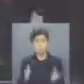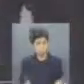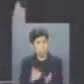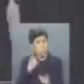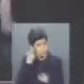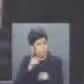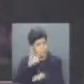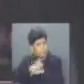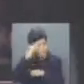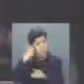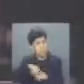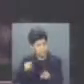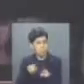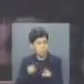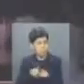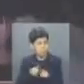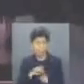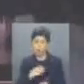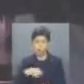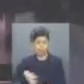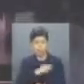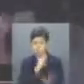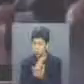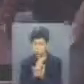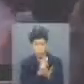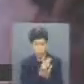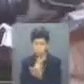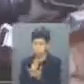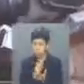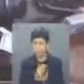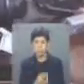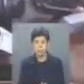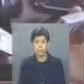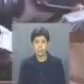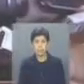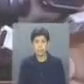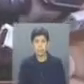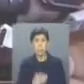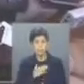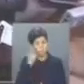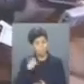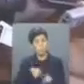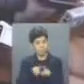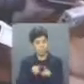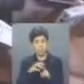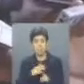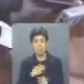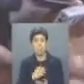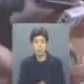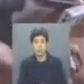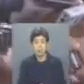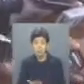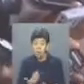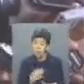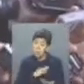ของผู้บัญชาการทหารบกที่ให้ทุกฝ่ายยุติความเคลื่อนไหวค่ะ ผมเห็นด้วยกับเจ้าการทหารบก แล้วไม่เป็นการ